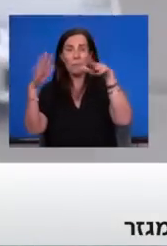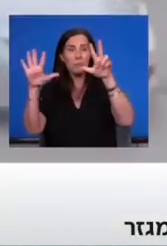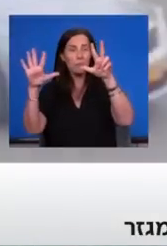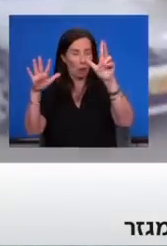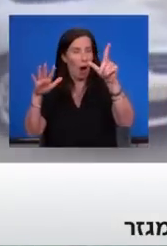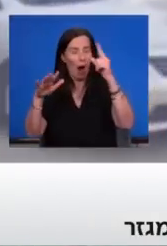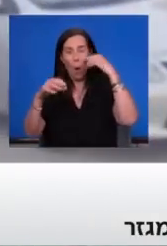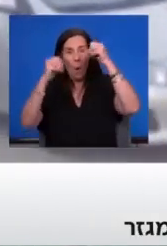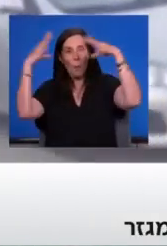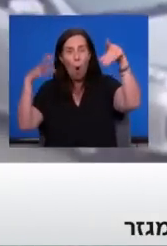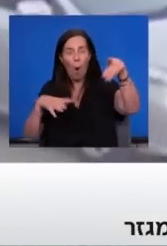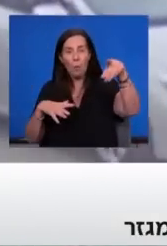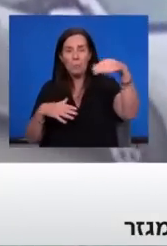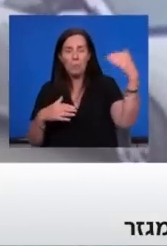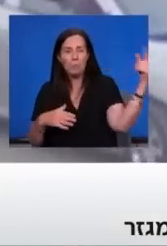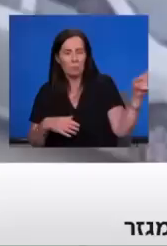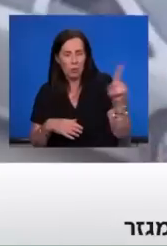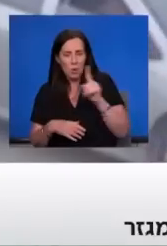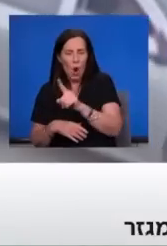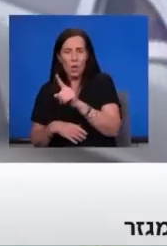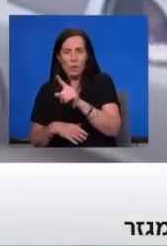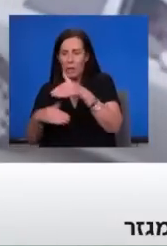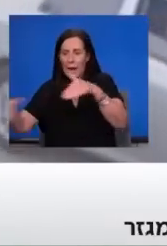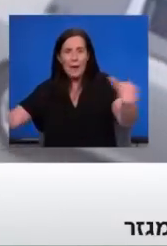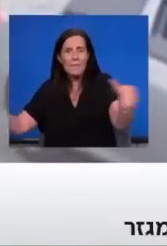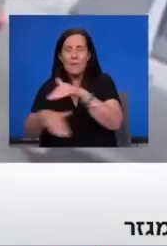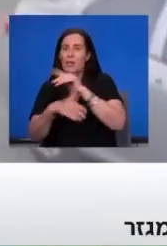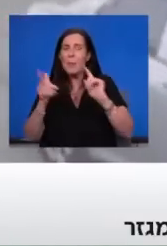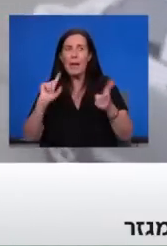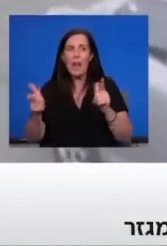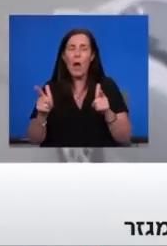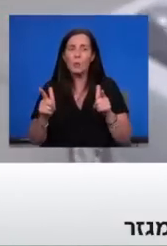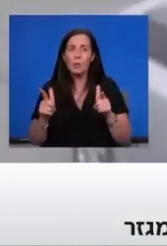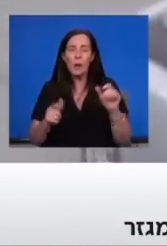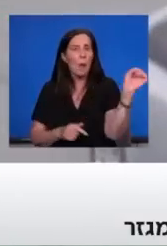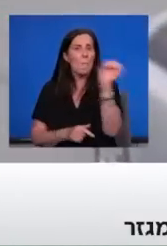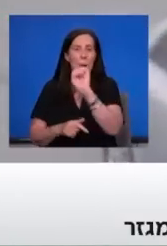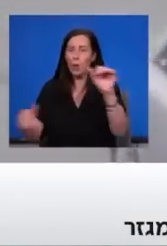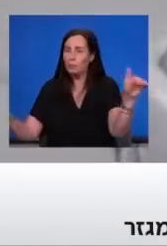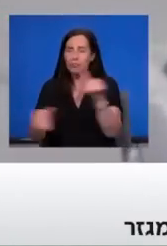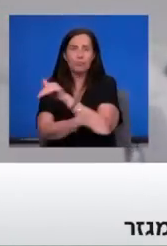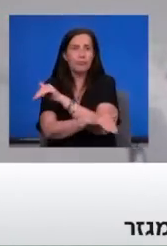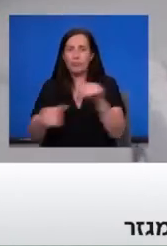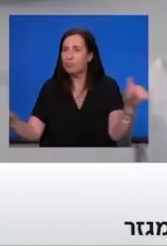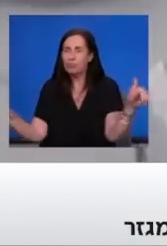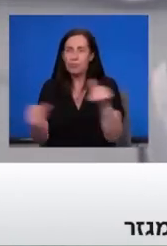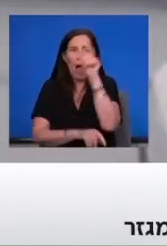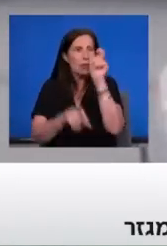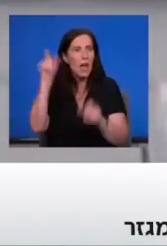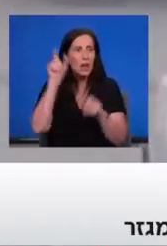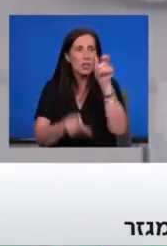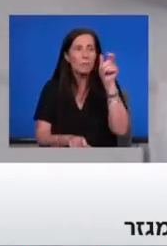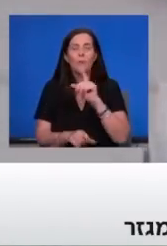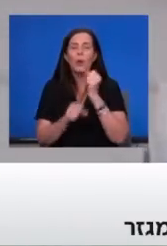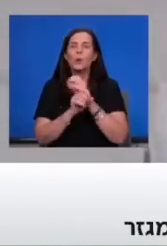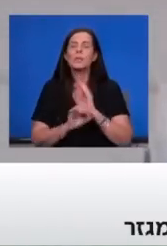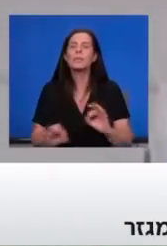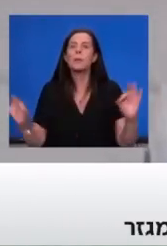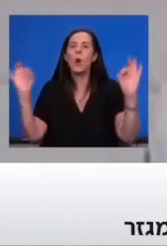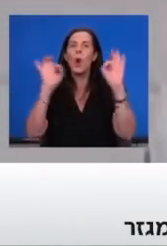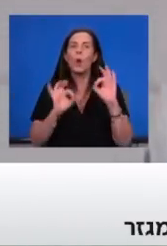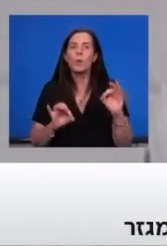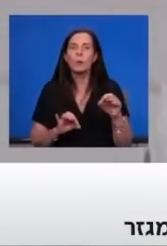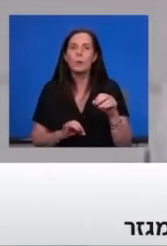עדיין אור יום, יוצר האולפנים, כביש ראשי בקלנסווה, מכוניות, עוברים ושבים, לא עושים כלום. חבר הכנסת